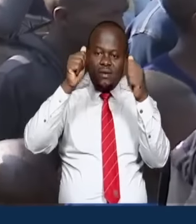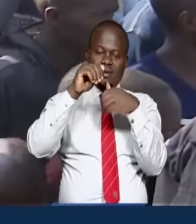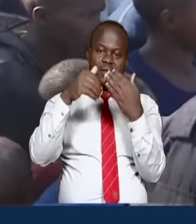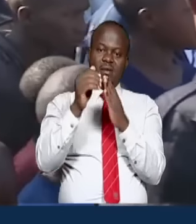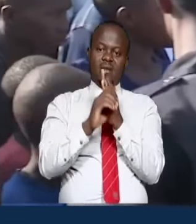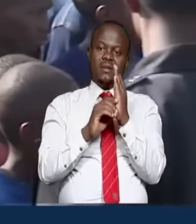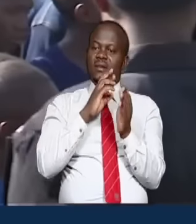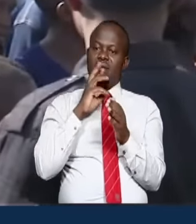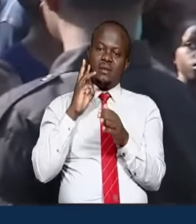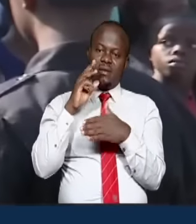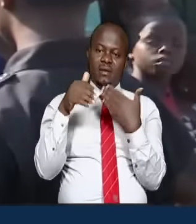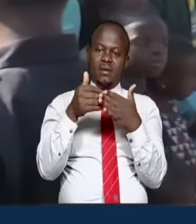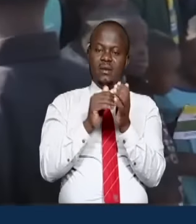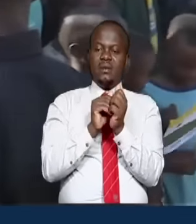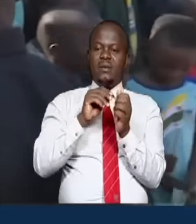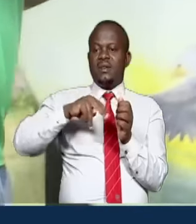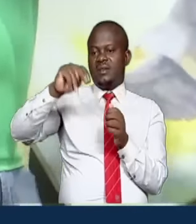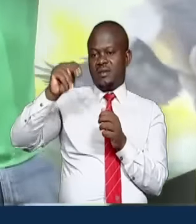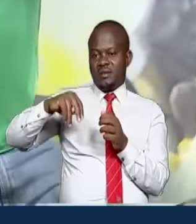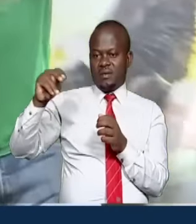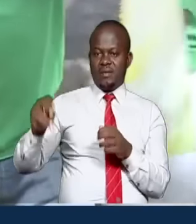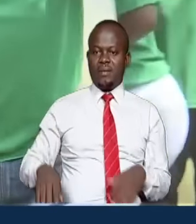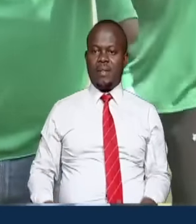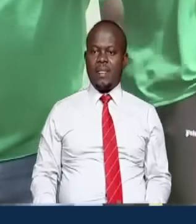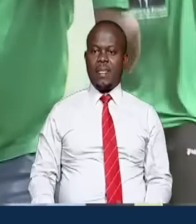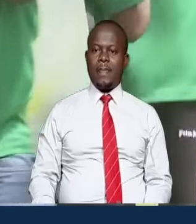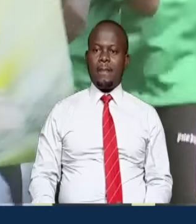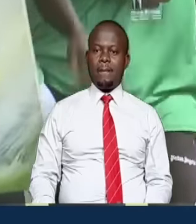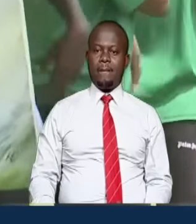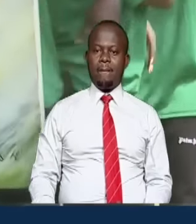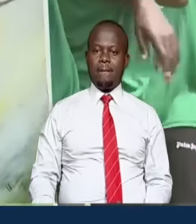turere twa Rwamagana na Nyarugenge.